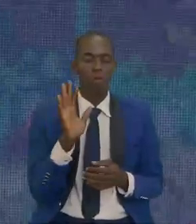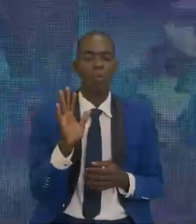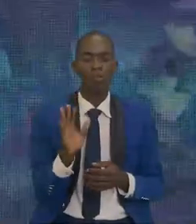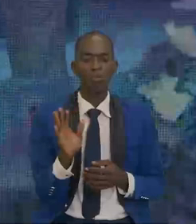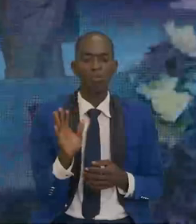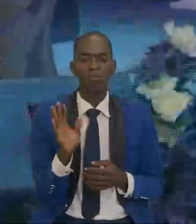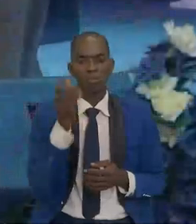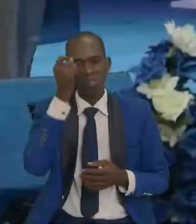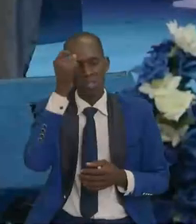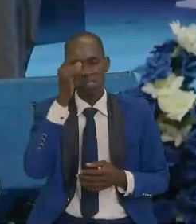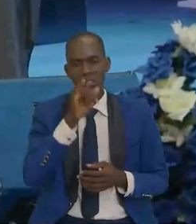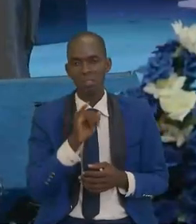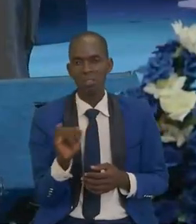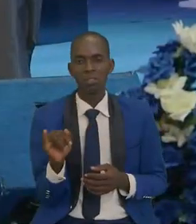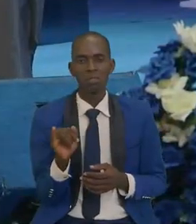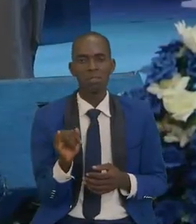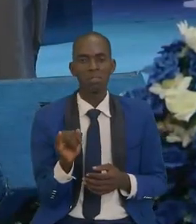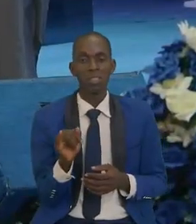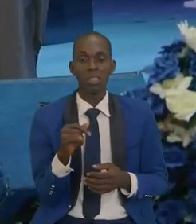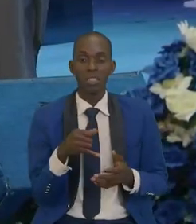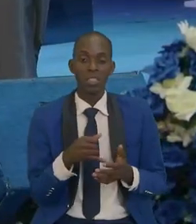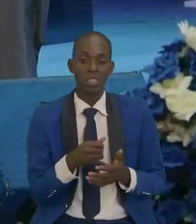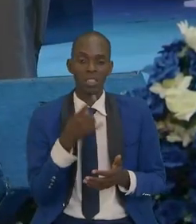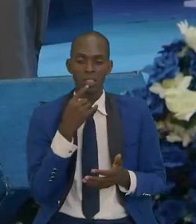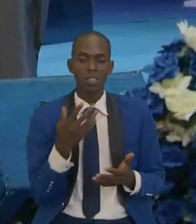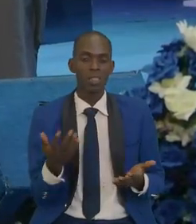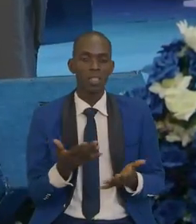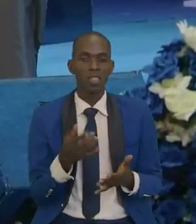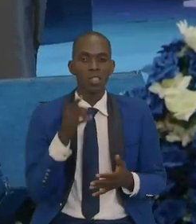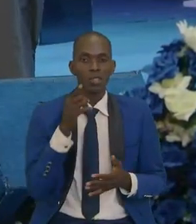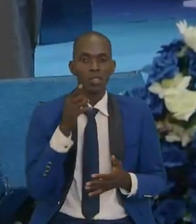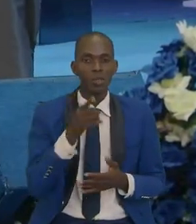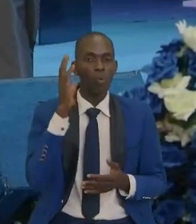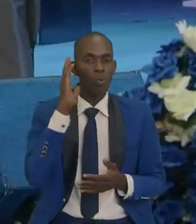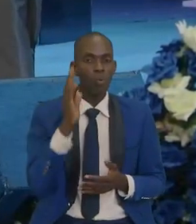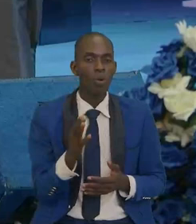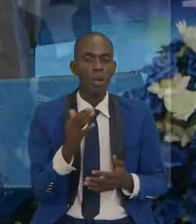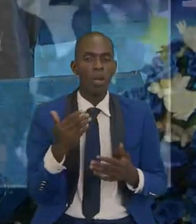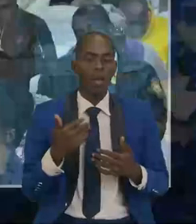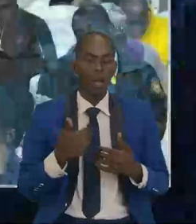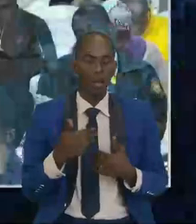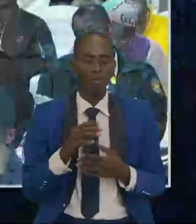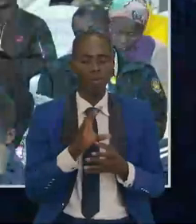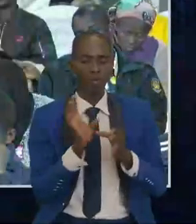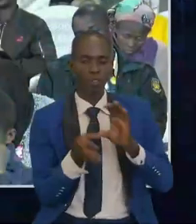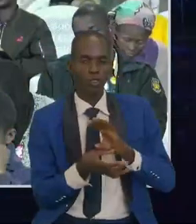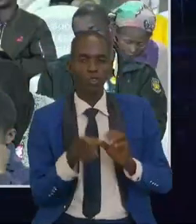les yeux de votre entendement, les yeux de votre compréhension, il